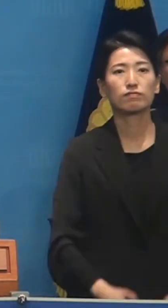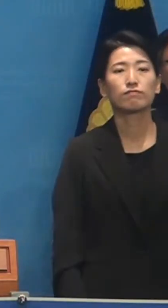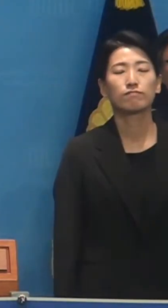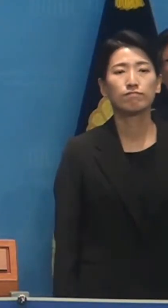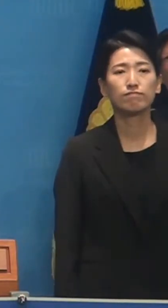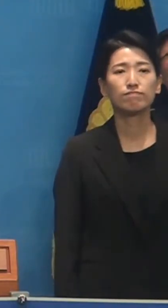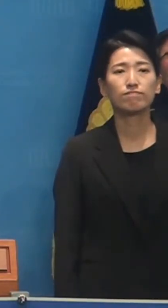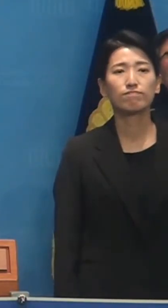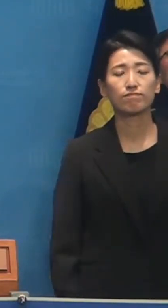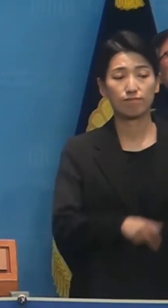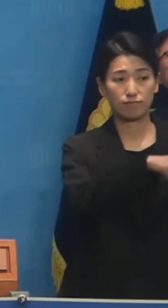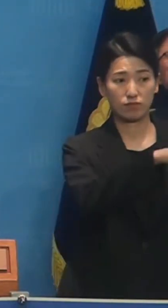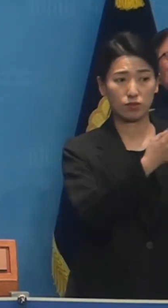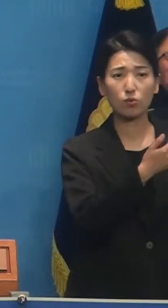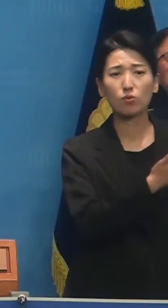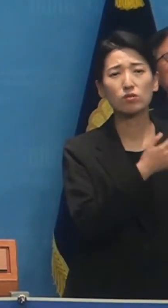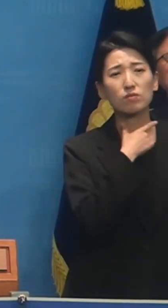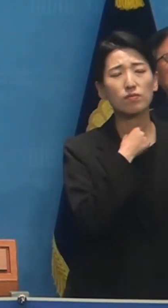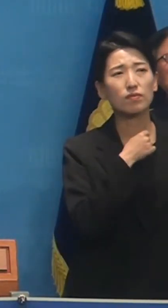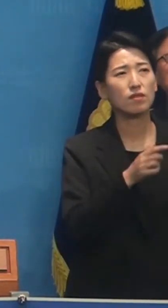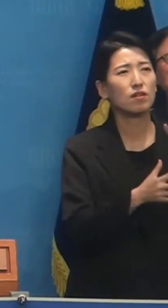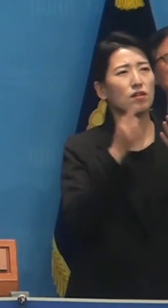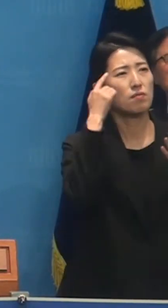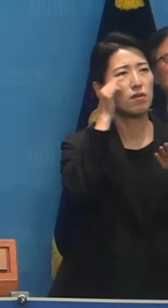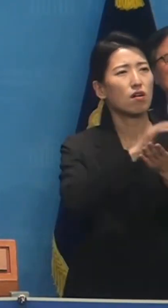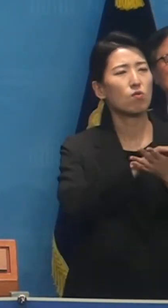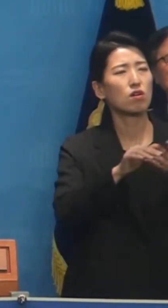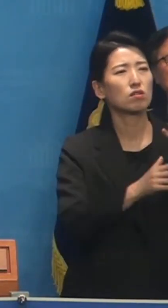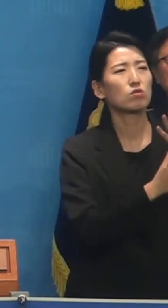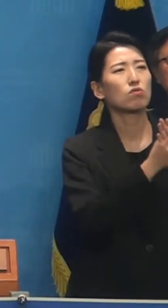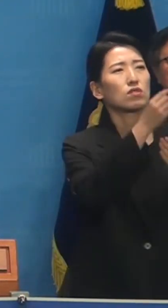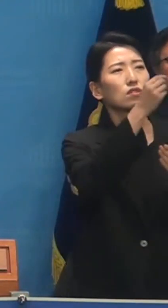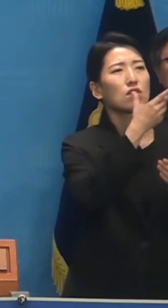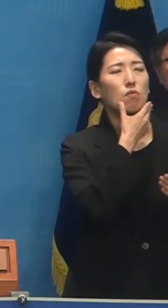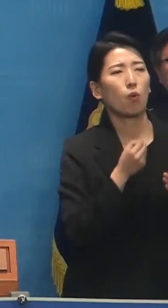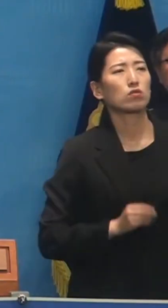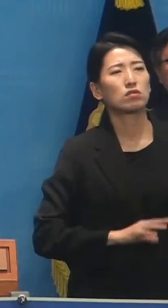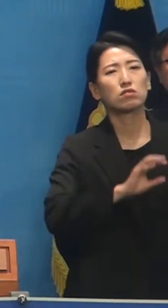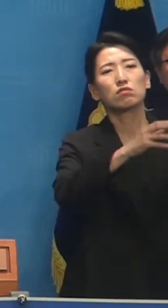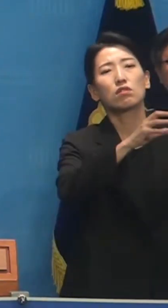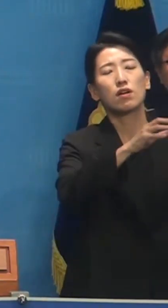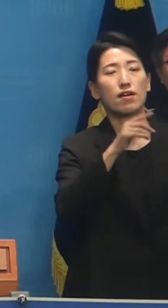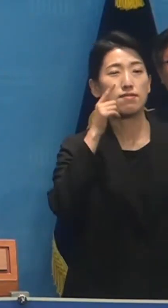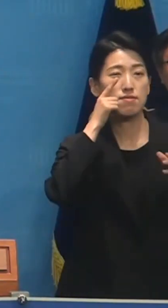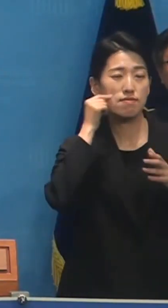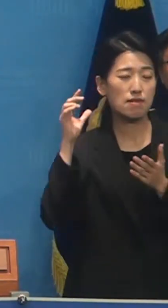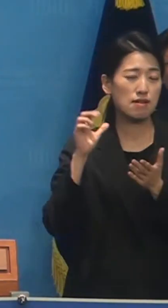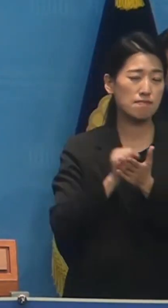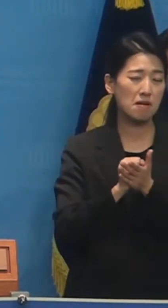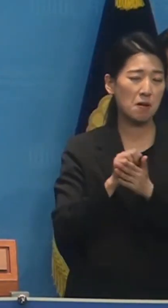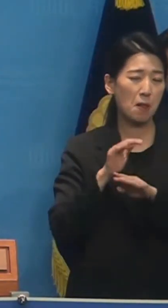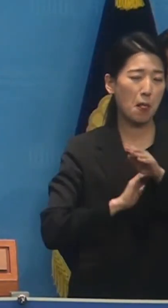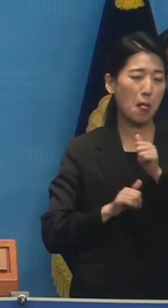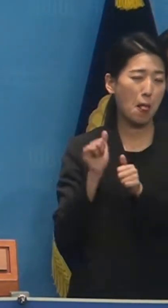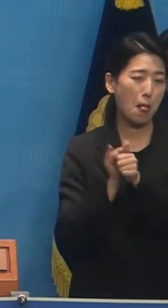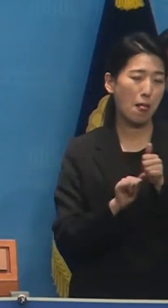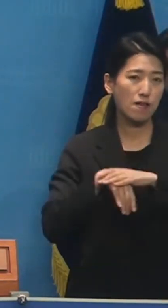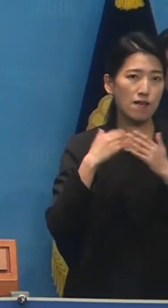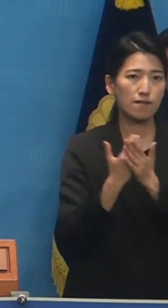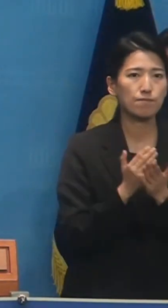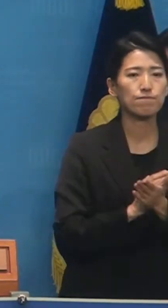조봉암 선생이 꿈꾼 평화통일과 복지국가 건설, 친일 잔재 청산과 바른 역사